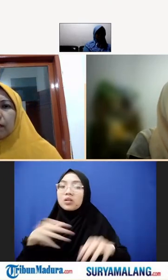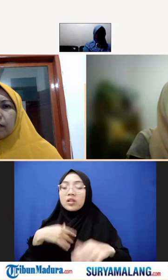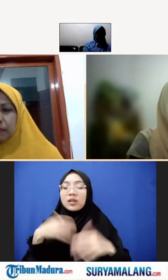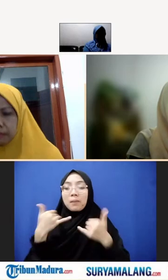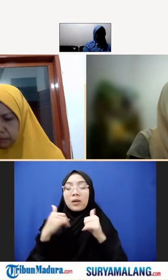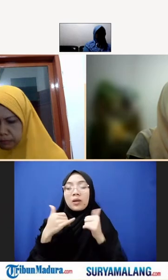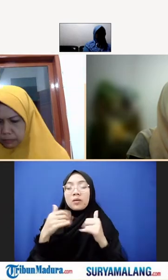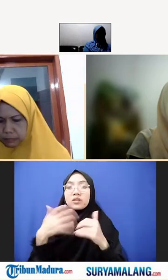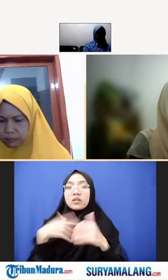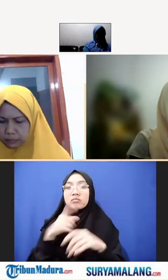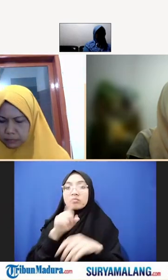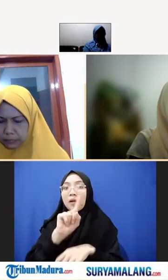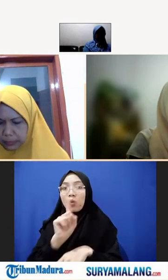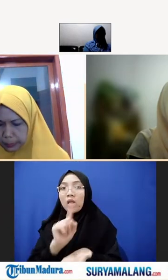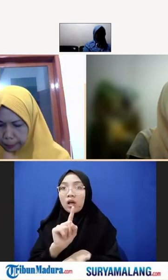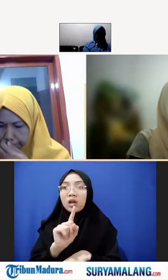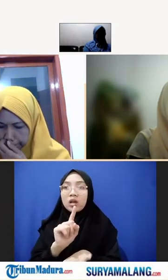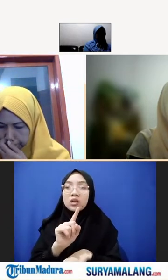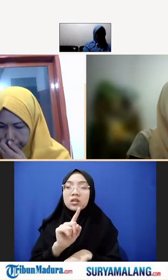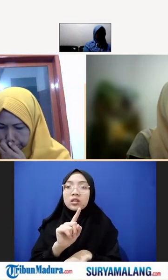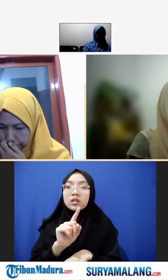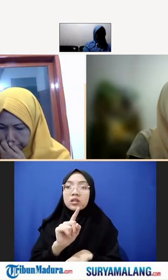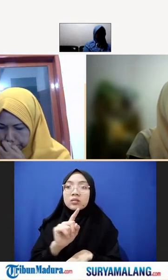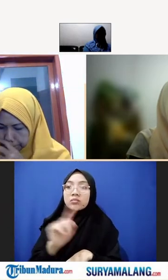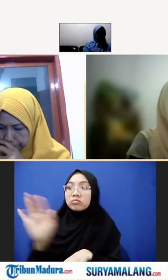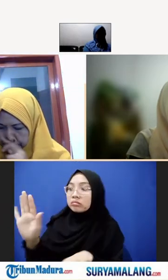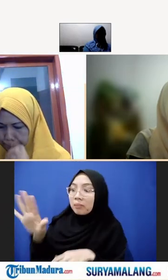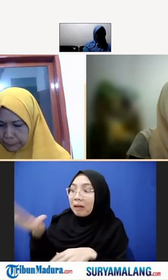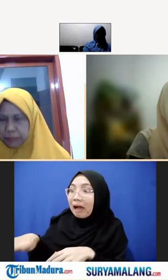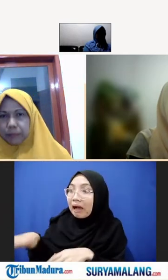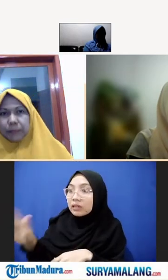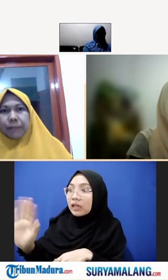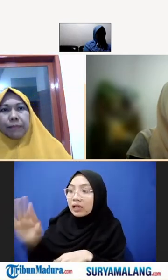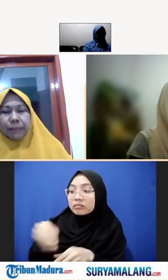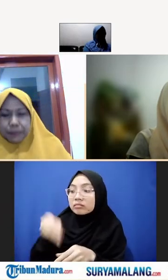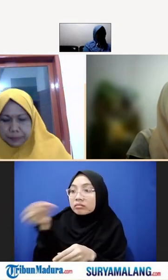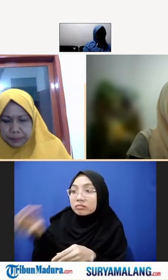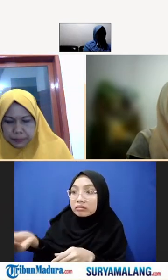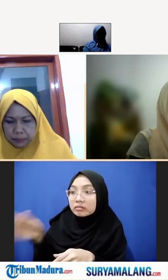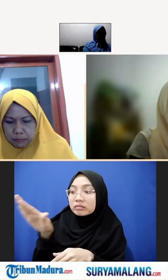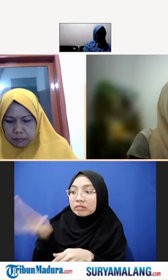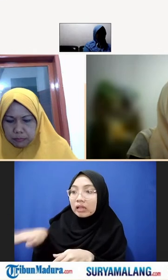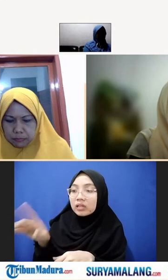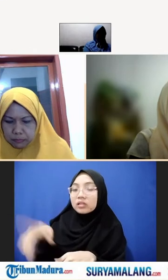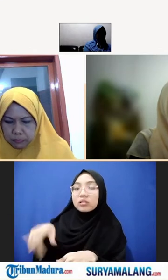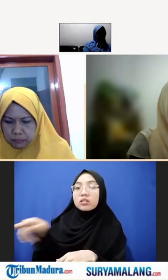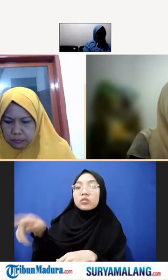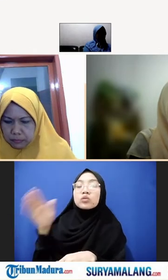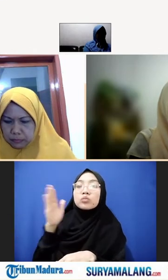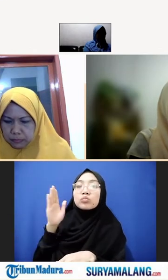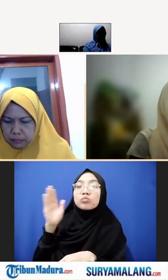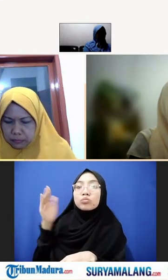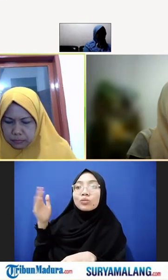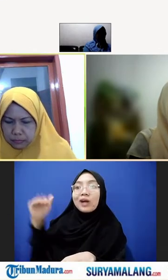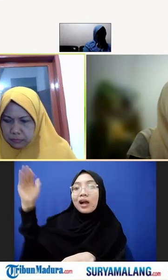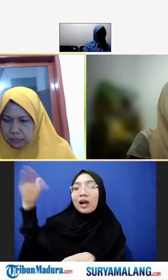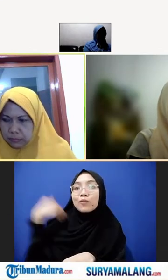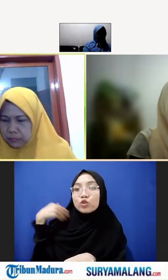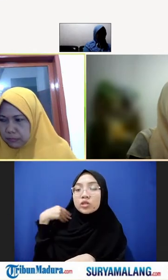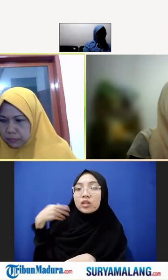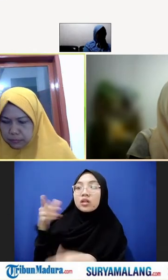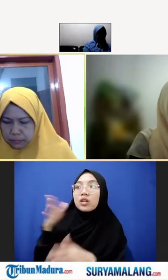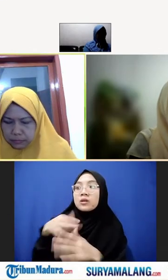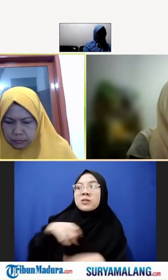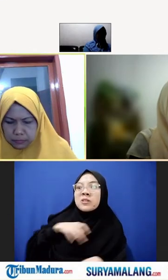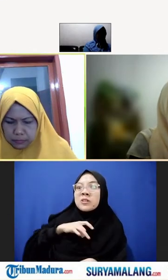nggak boleh, jangan dipegang, gitu kan, taruh lagi. Itu punya abang, itu punya kakak, dia kesel, nanti